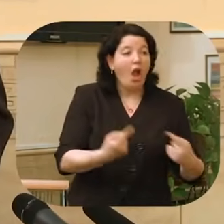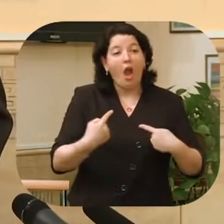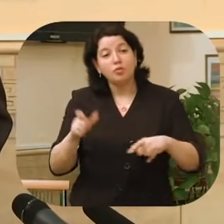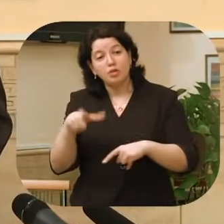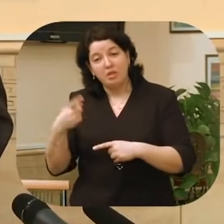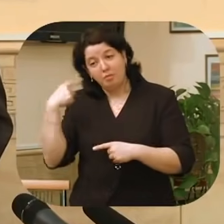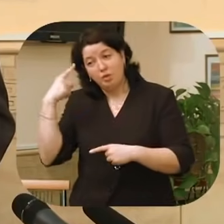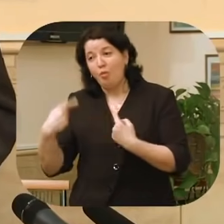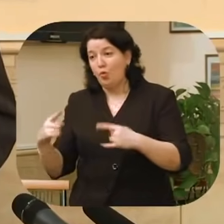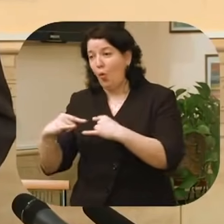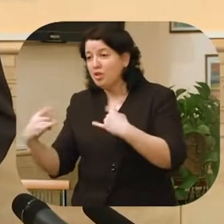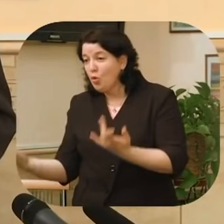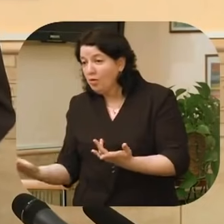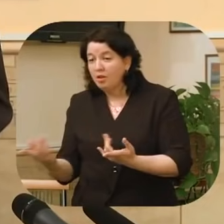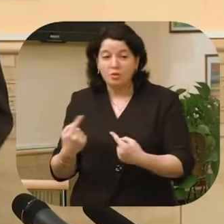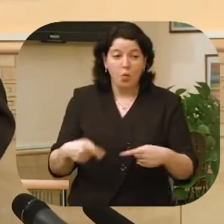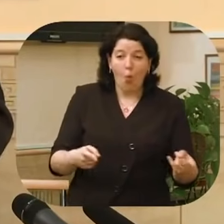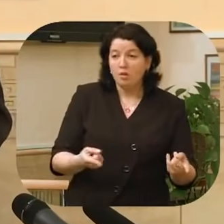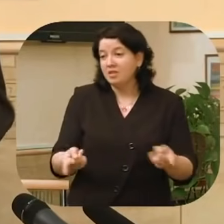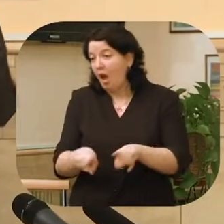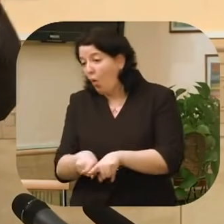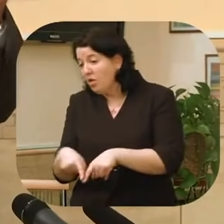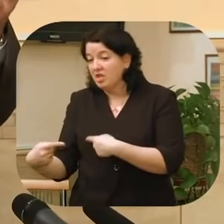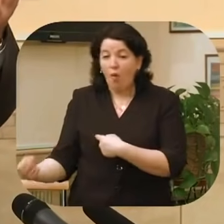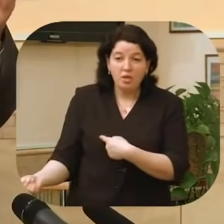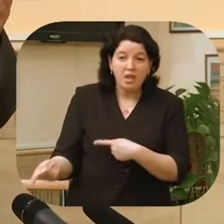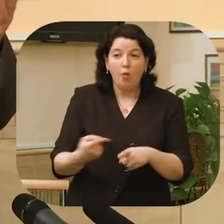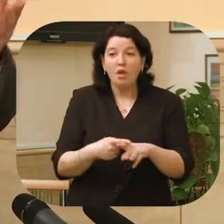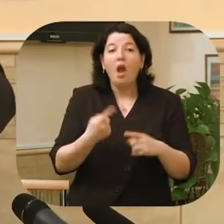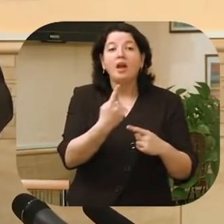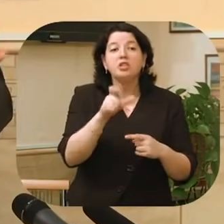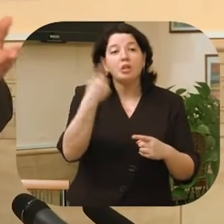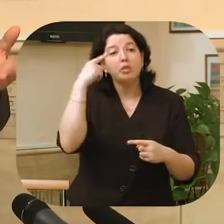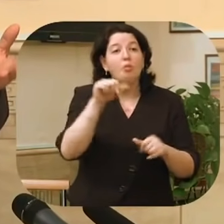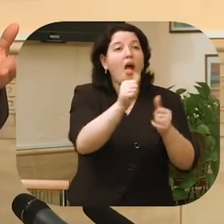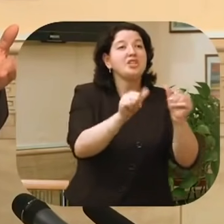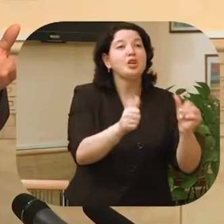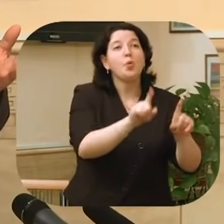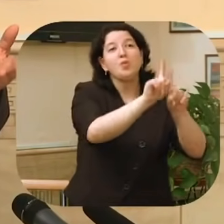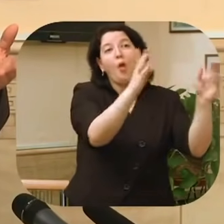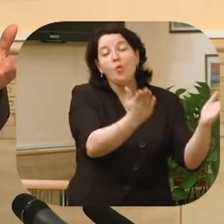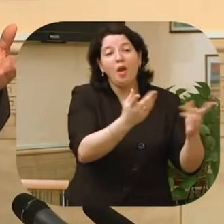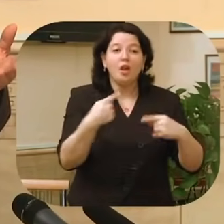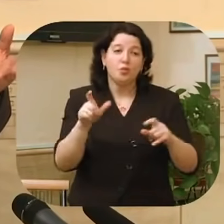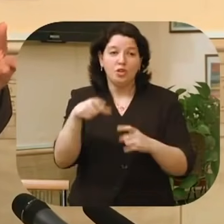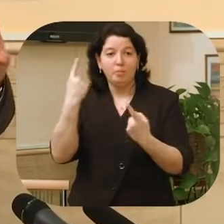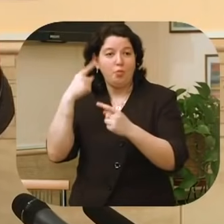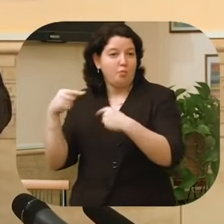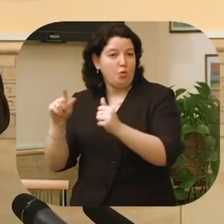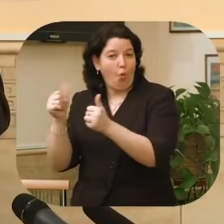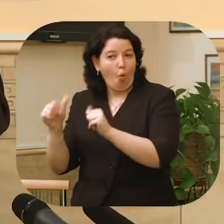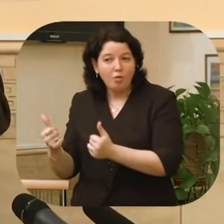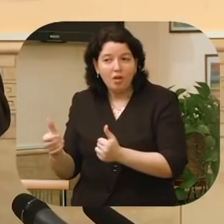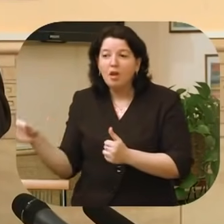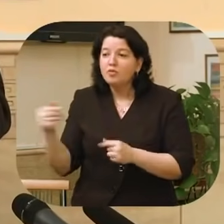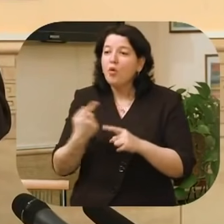иной. Такой стол – иной. Такая-то архитектура и иная. Что это такое? Оказывается,